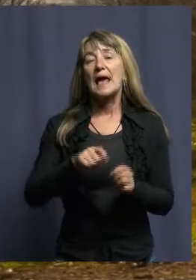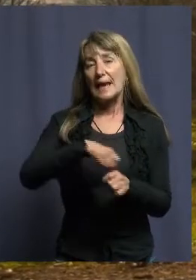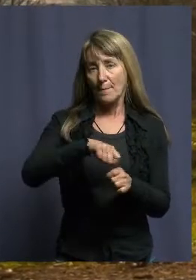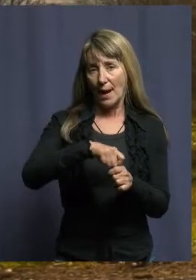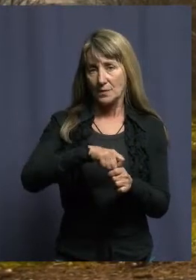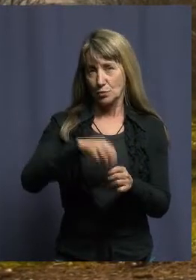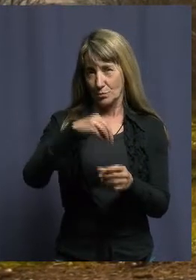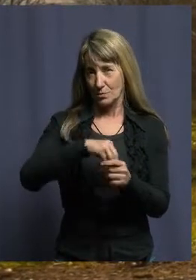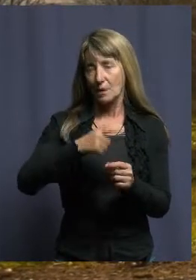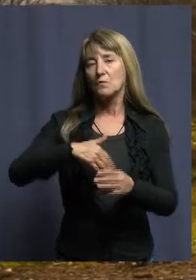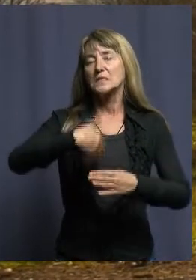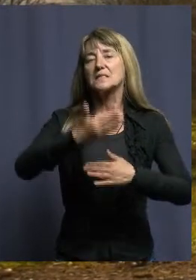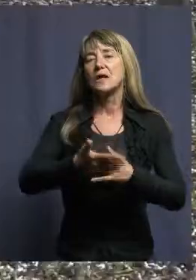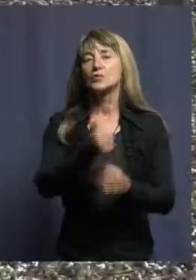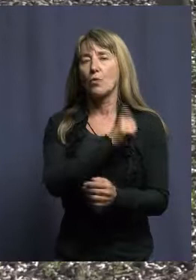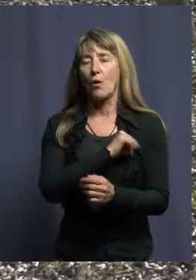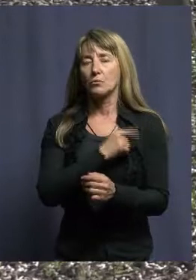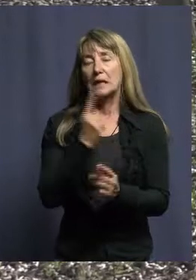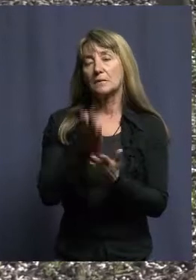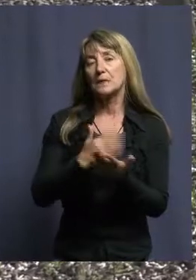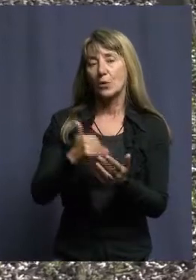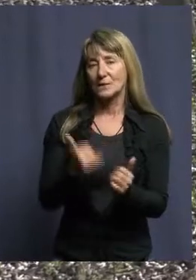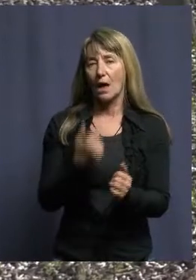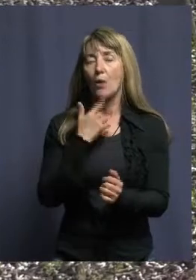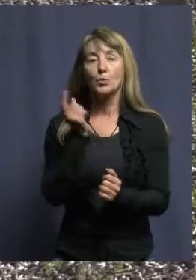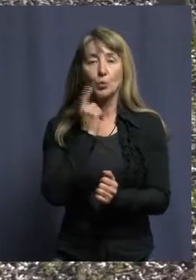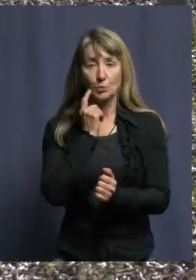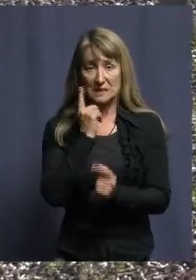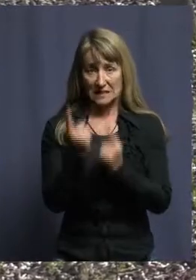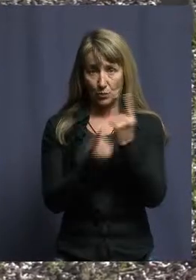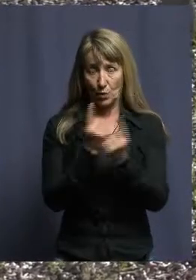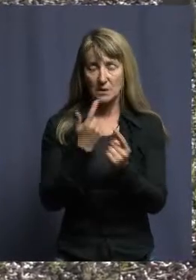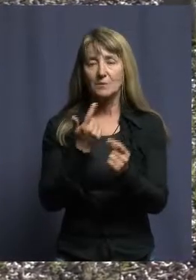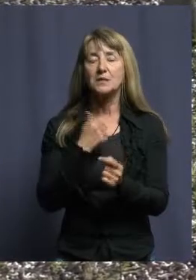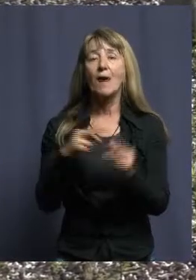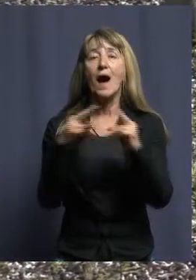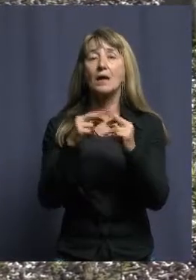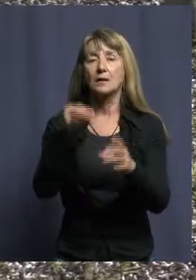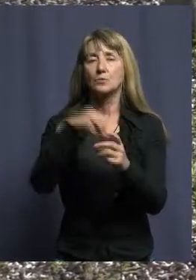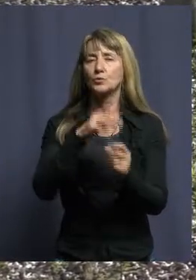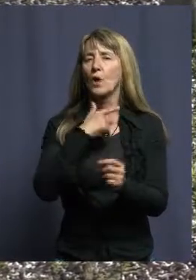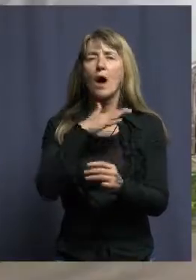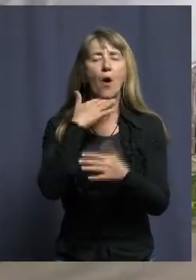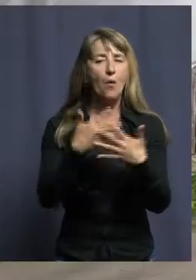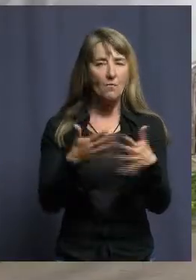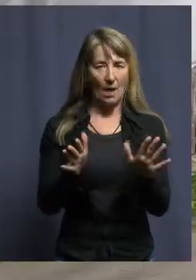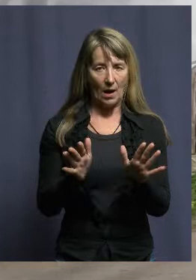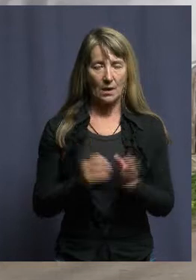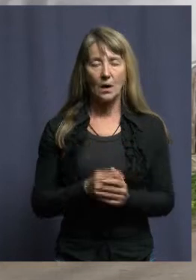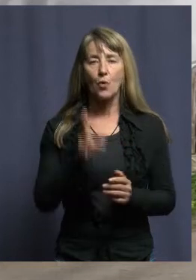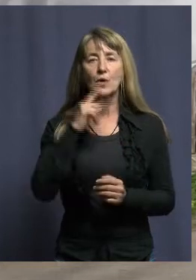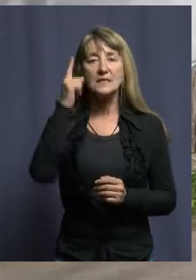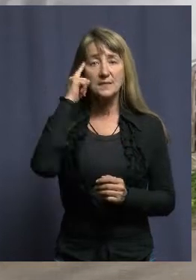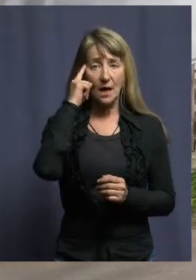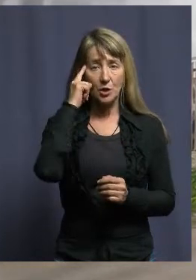ali verovatno za sledeću godinu, jednim delom i sada, ako budemo u prilici, imat ćemo agrarni budžet, koji je jako veliki, koji